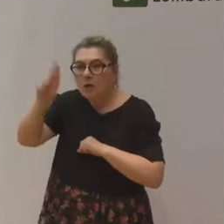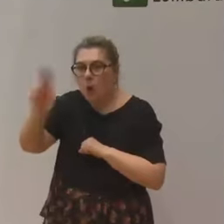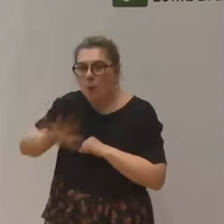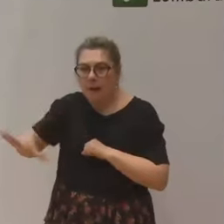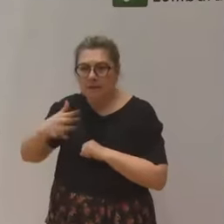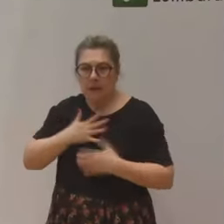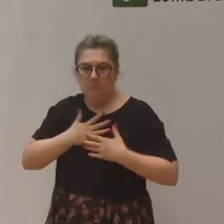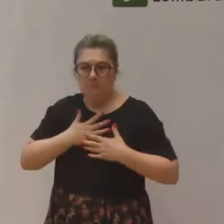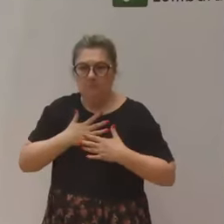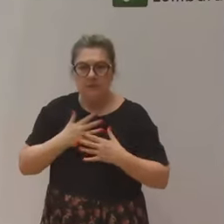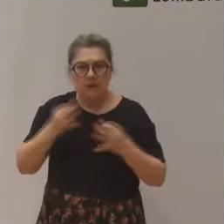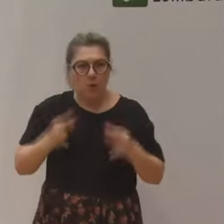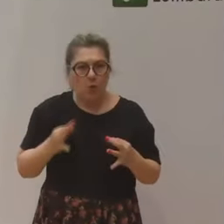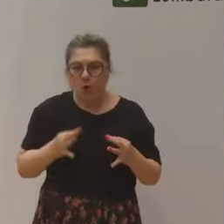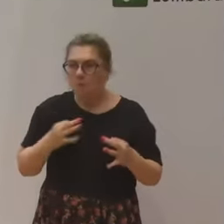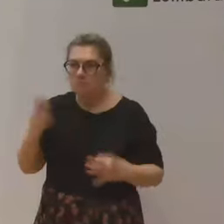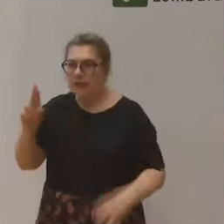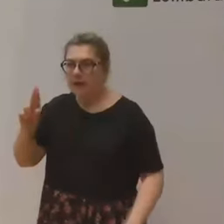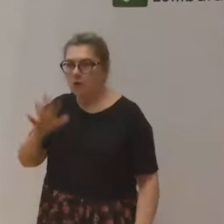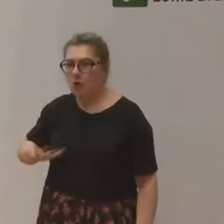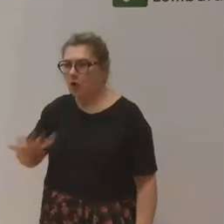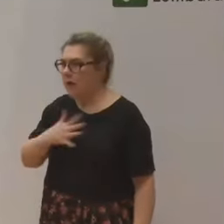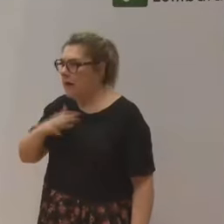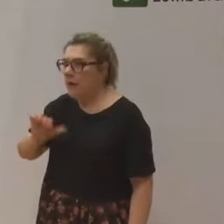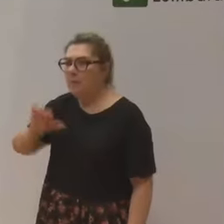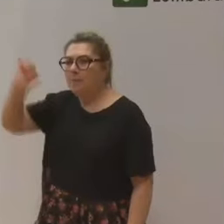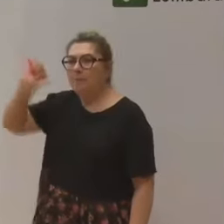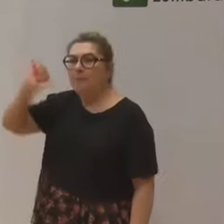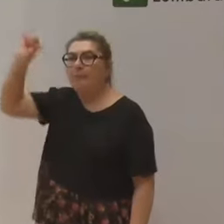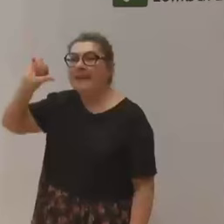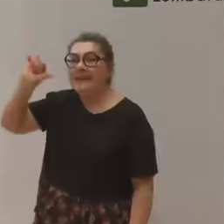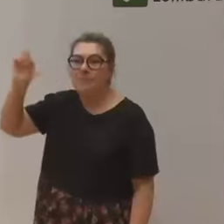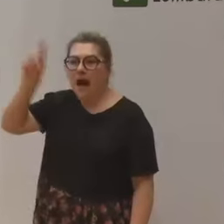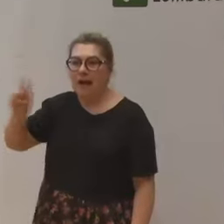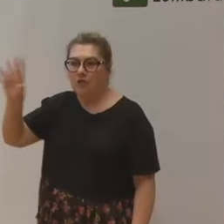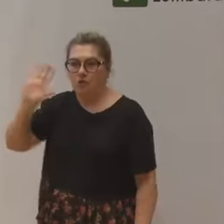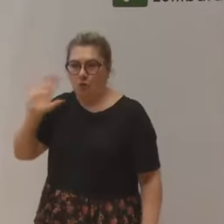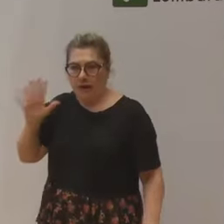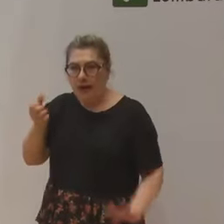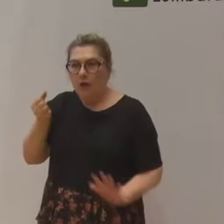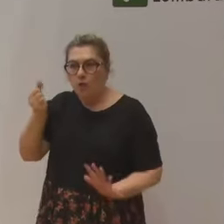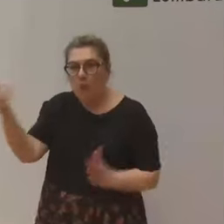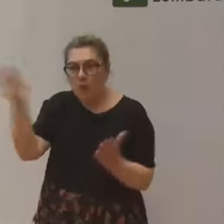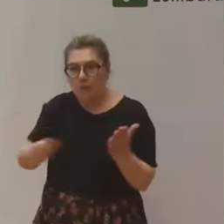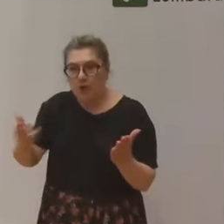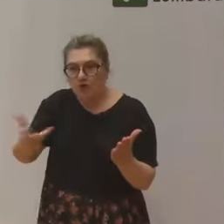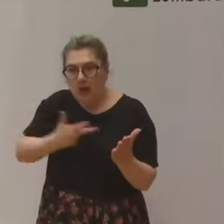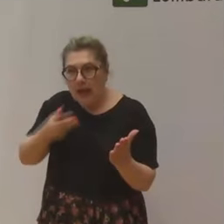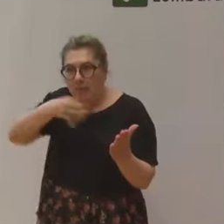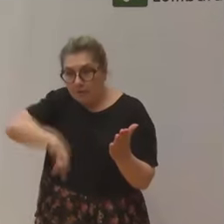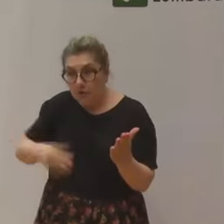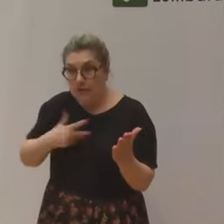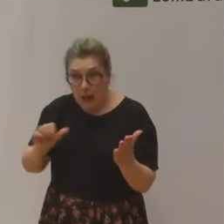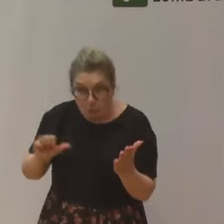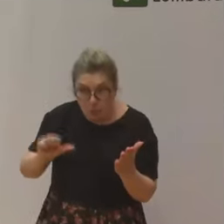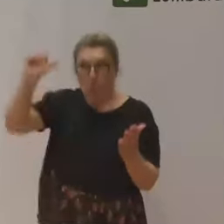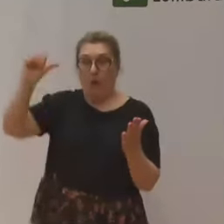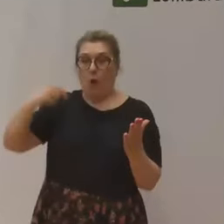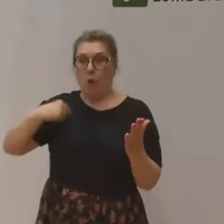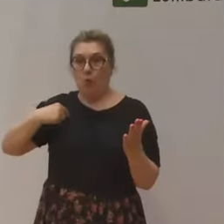come penso Regione prima regione per numero di progetti, per capacità di